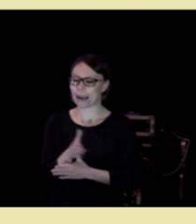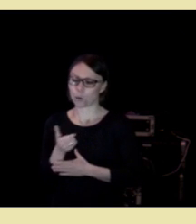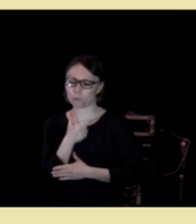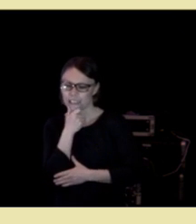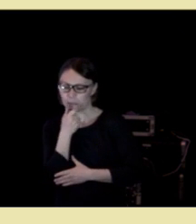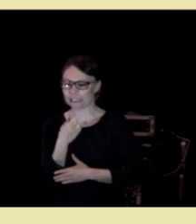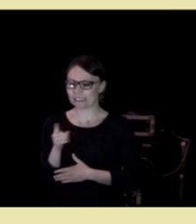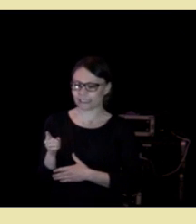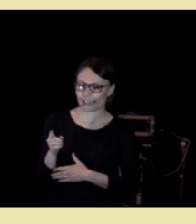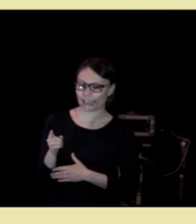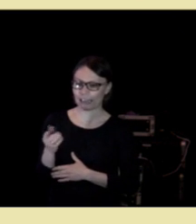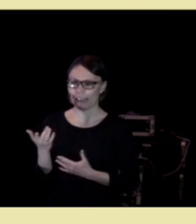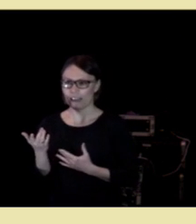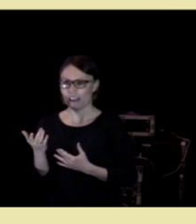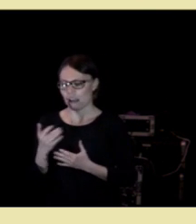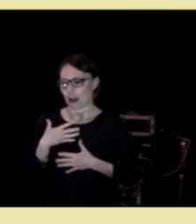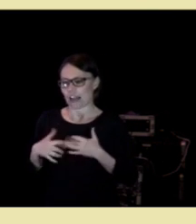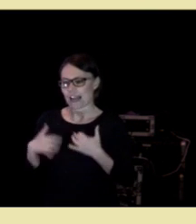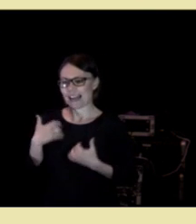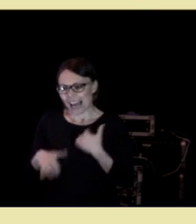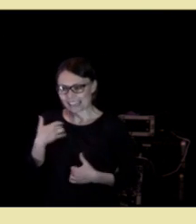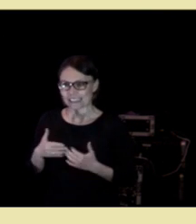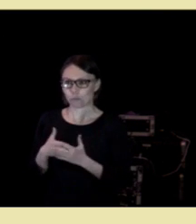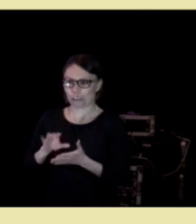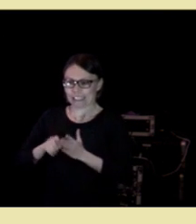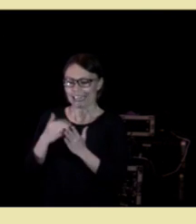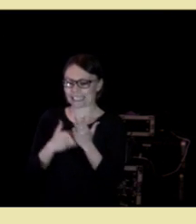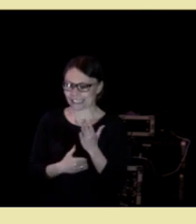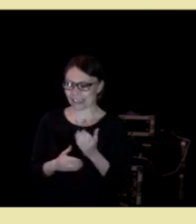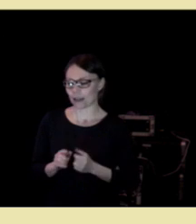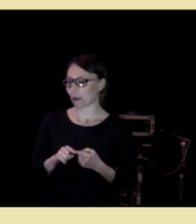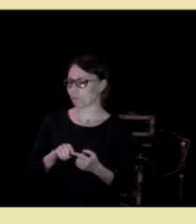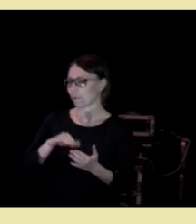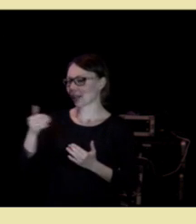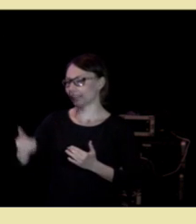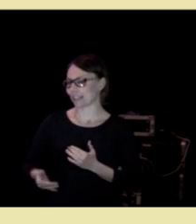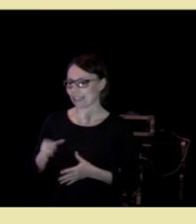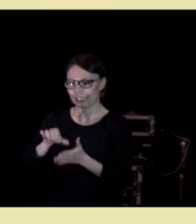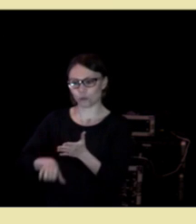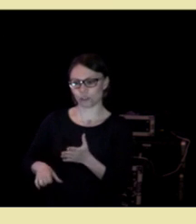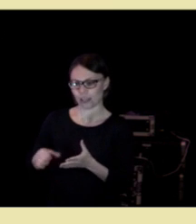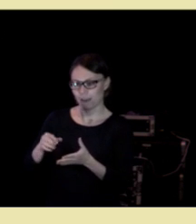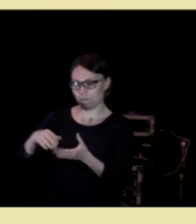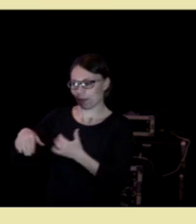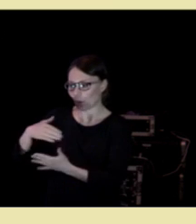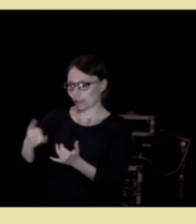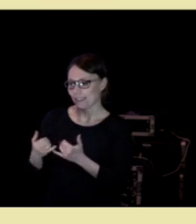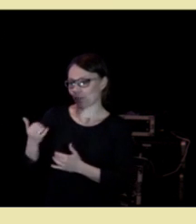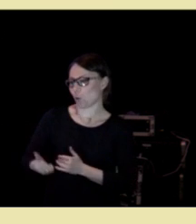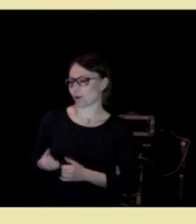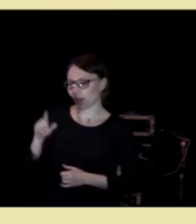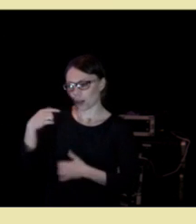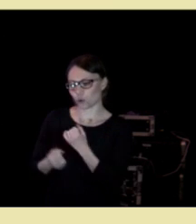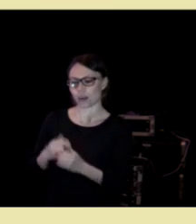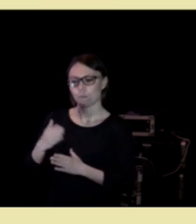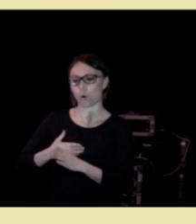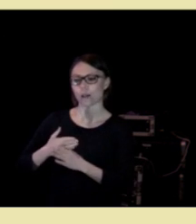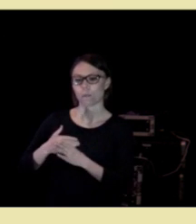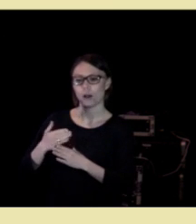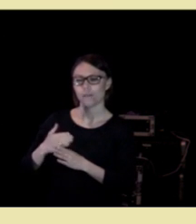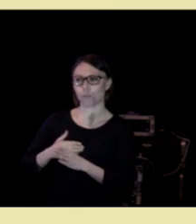skeptiske til og allergiske mot sjekklister. På den andre side har det kirurgiske miljøet de siste årene gjort målbare forbedringer